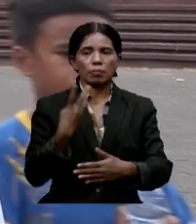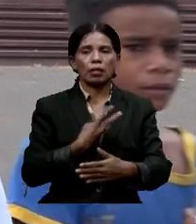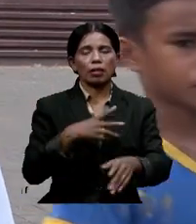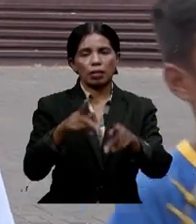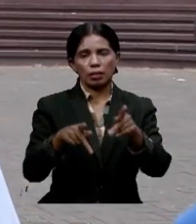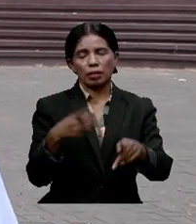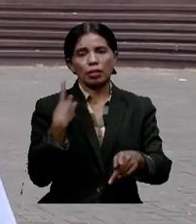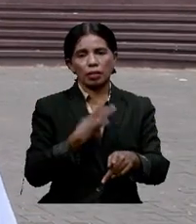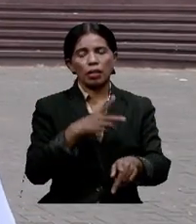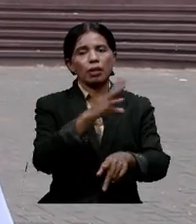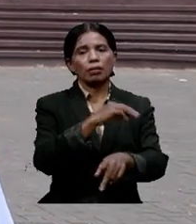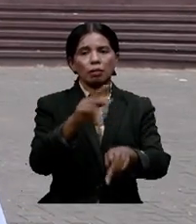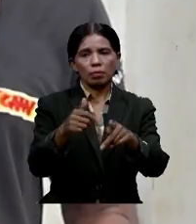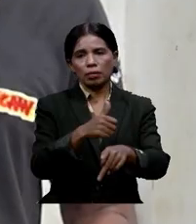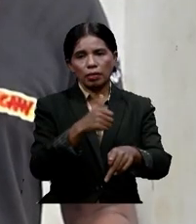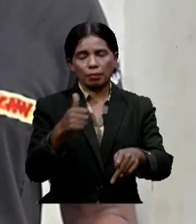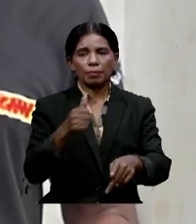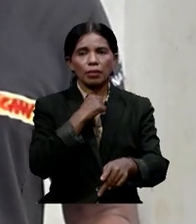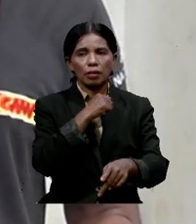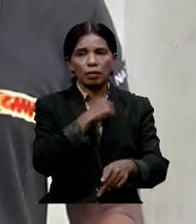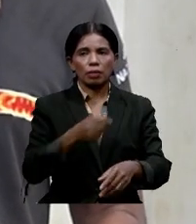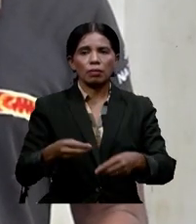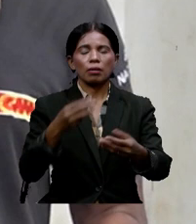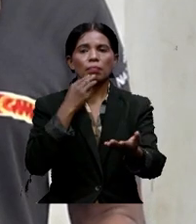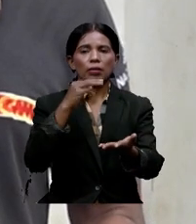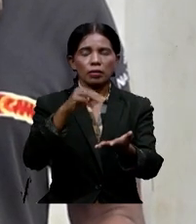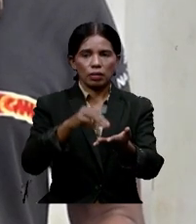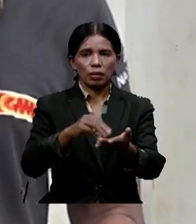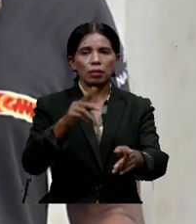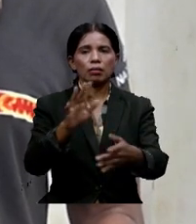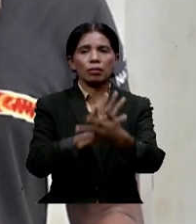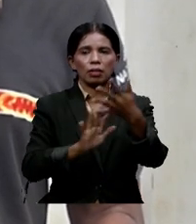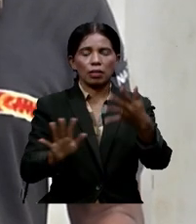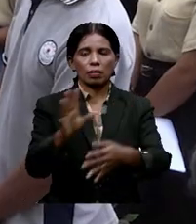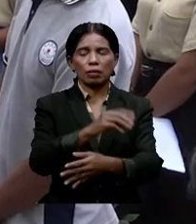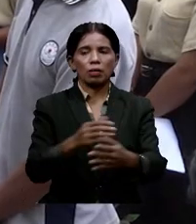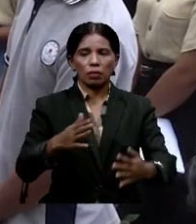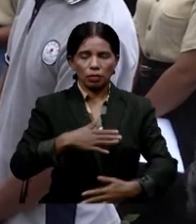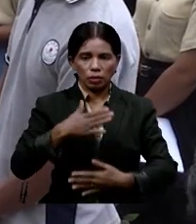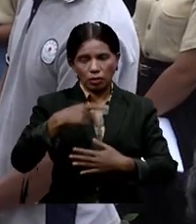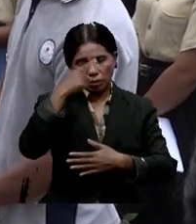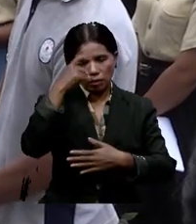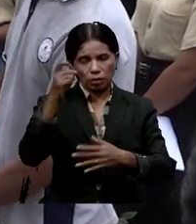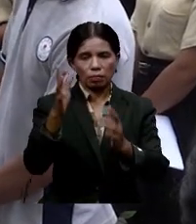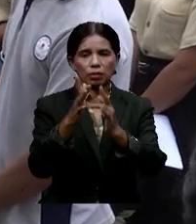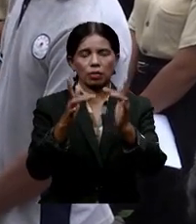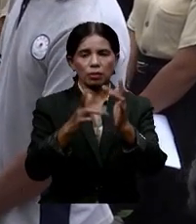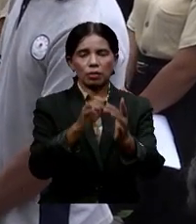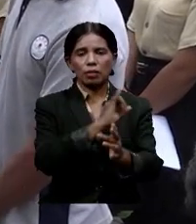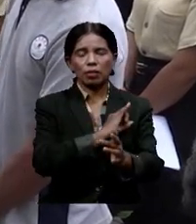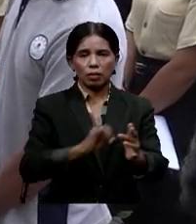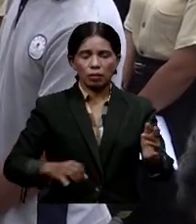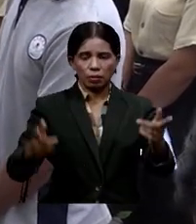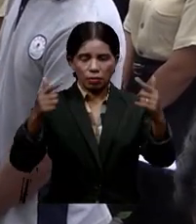maseluk. Padre Nelino Mos fo mensajeng basrani sira atu celebra Pasko hok solok tamba Kristu mai liberta ona ema